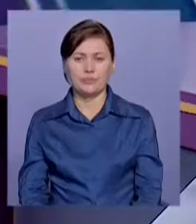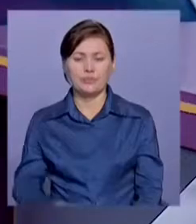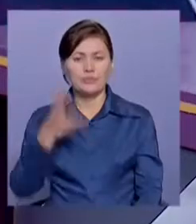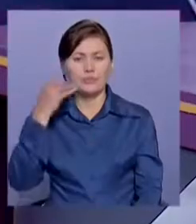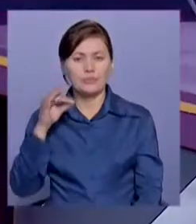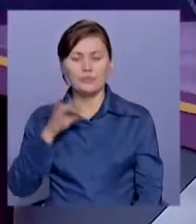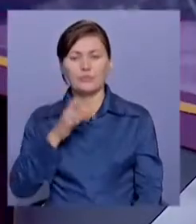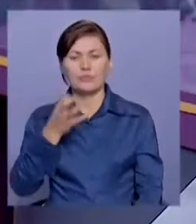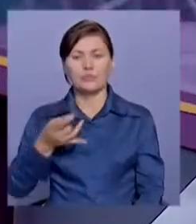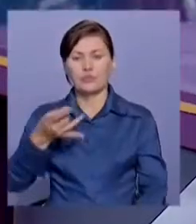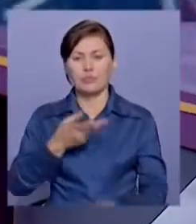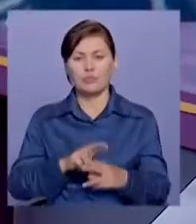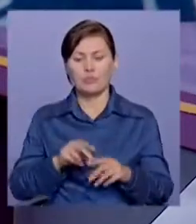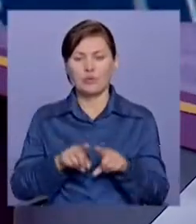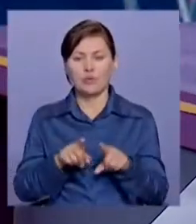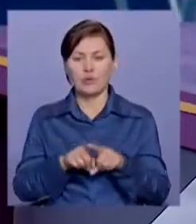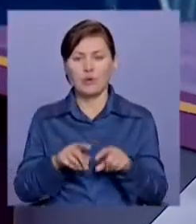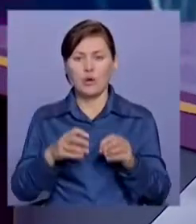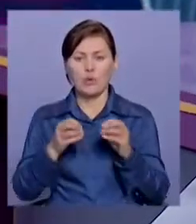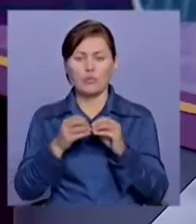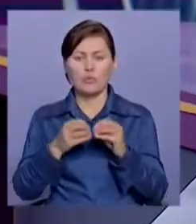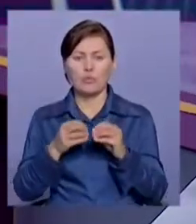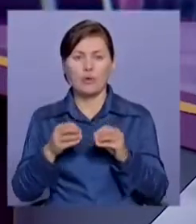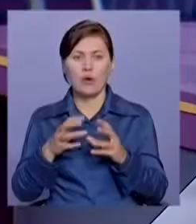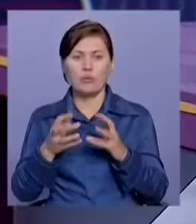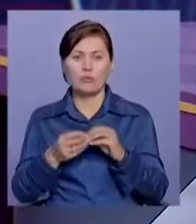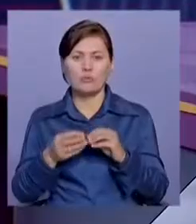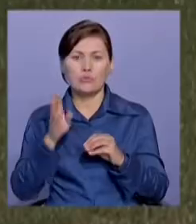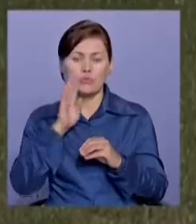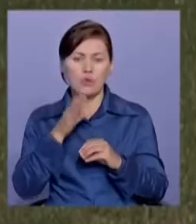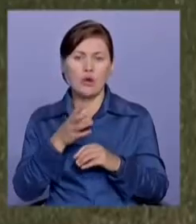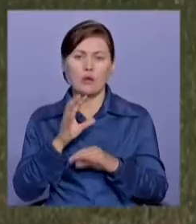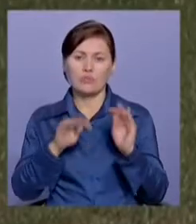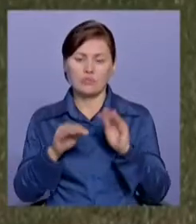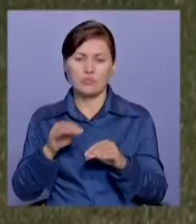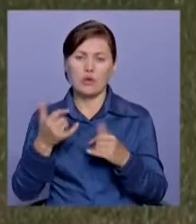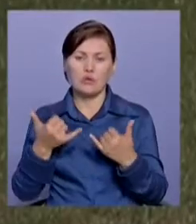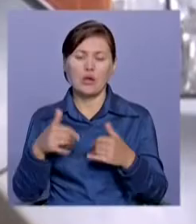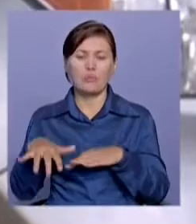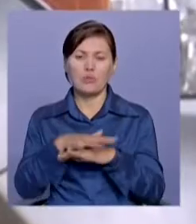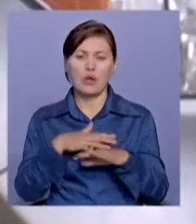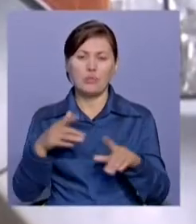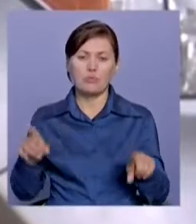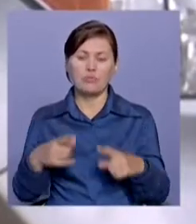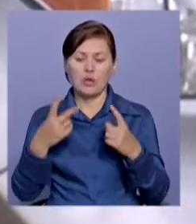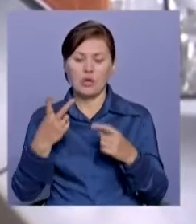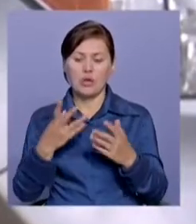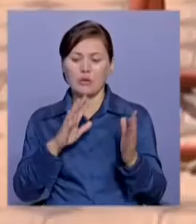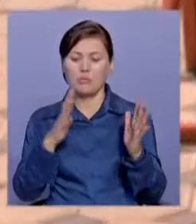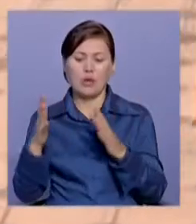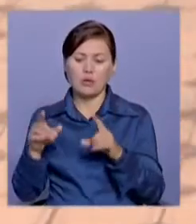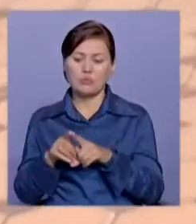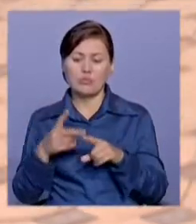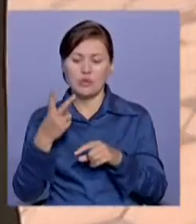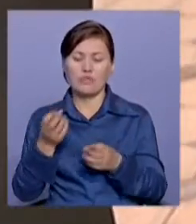Алматының Медеу ауданында жаз соңына дейін 10 ауызсу фонтаны орнатылады. Қазір аулаларды жаңғырту жобасы бойынша ашылған екі саябақта